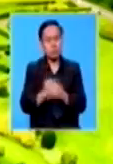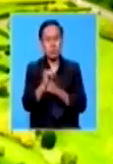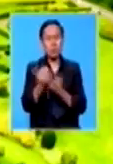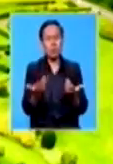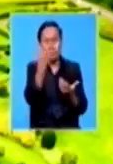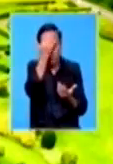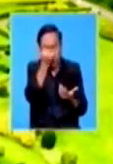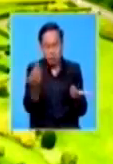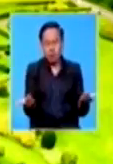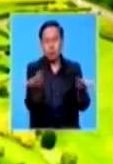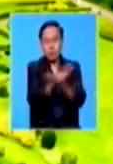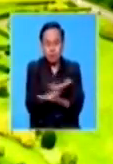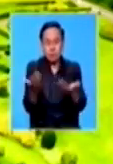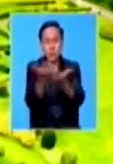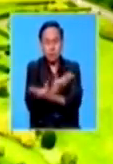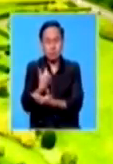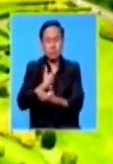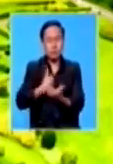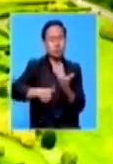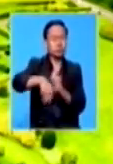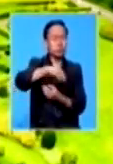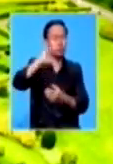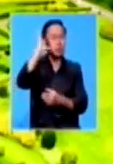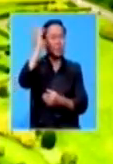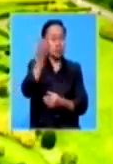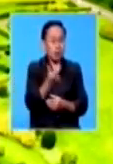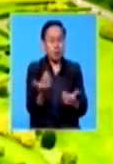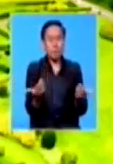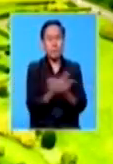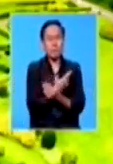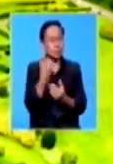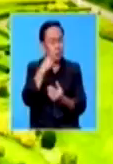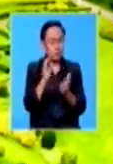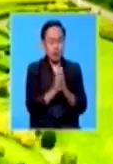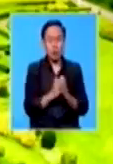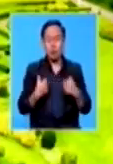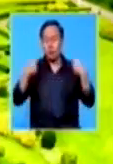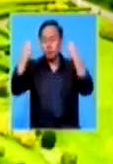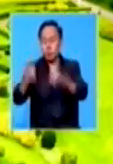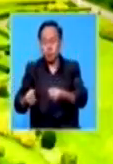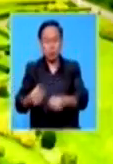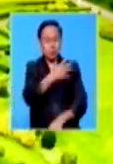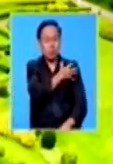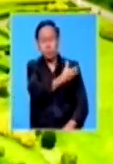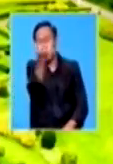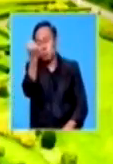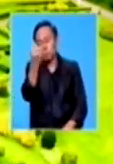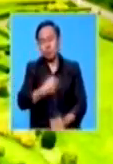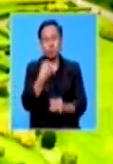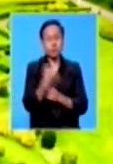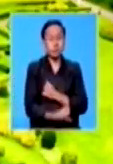งไปบ้างนะภายในภายนอกมันก็ต้องปรับไปเรื่อยๆไม่ใช่ปฏิรูปทีเดียวโครมเดียวถอดเครื่องแบบออกถอดยศแล้วมันจะจบไม่จบหรอก